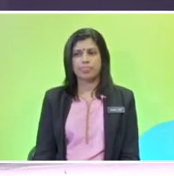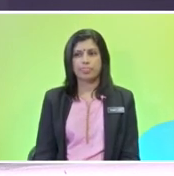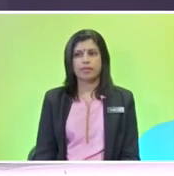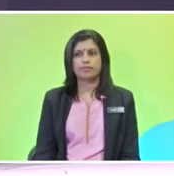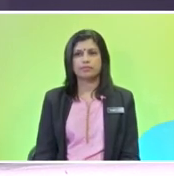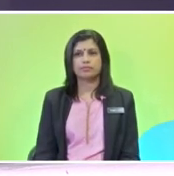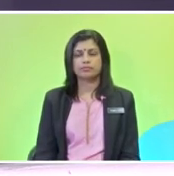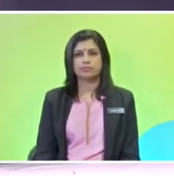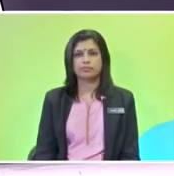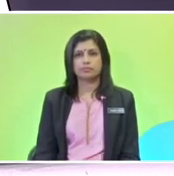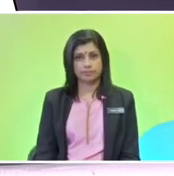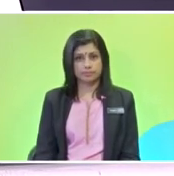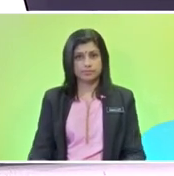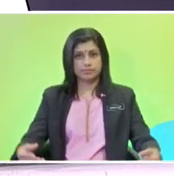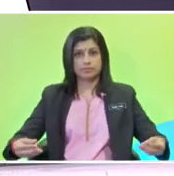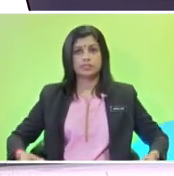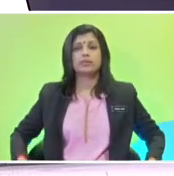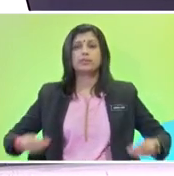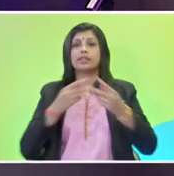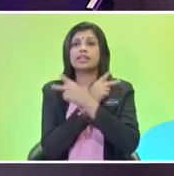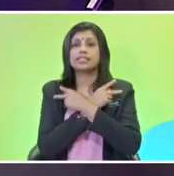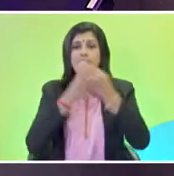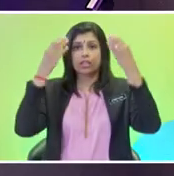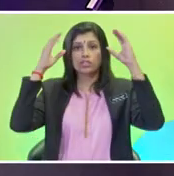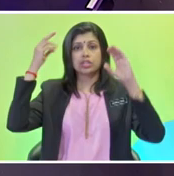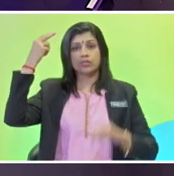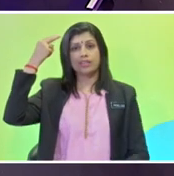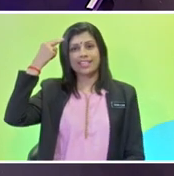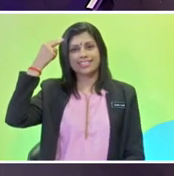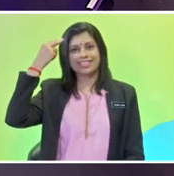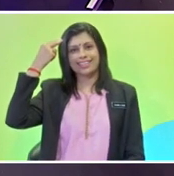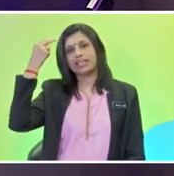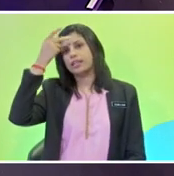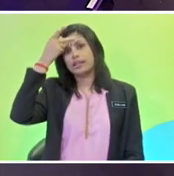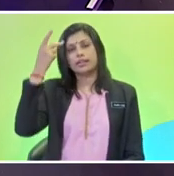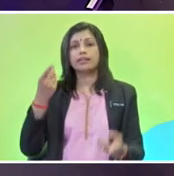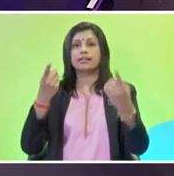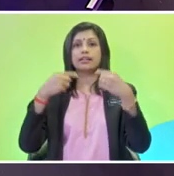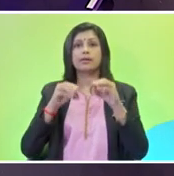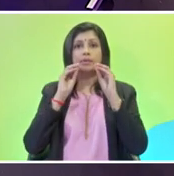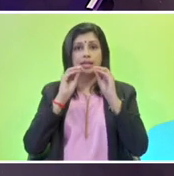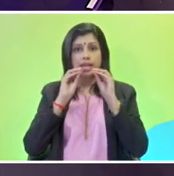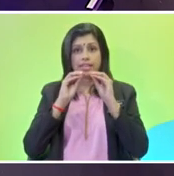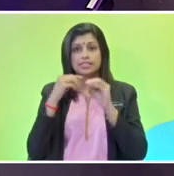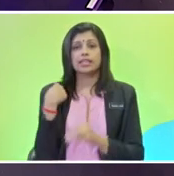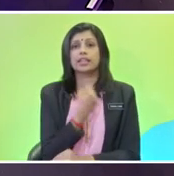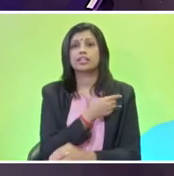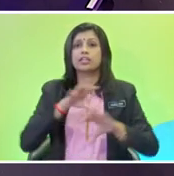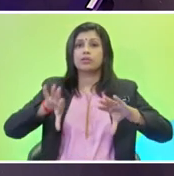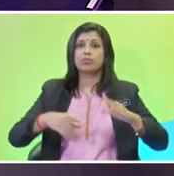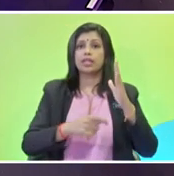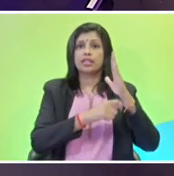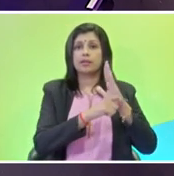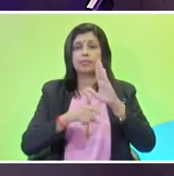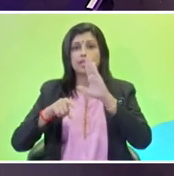tersebut. Baiklah, ya, baik. Terima kasih Cikgu Haziq kerana sama-sama berkongsi ilmu dan cara-cara untuk mengingat, cara pengingatan